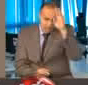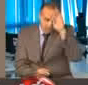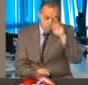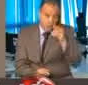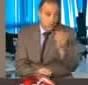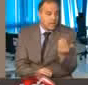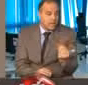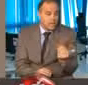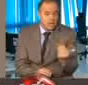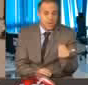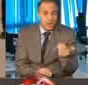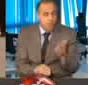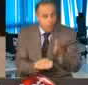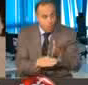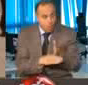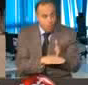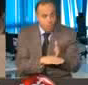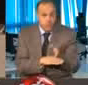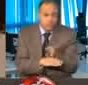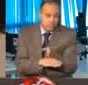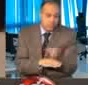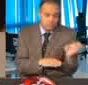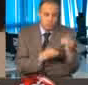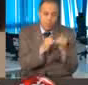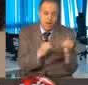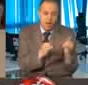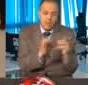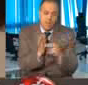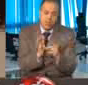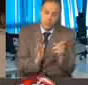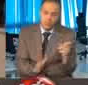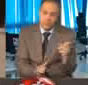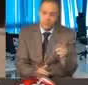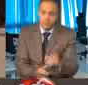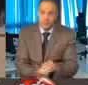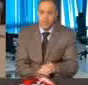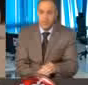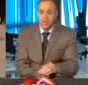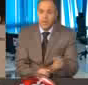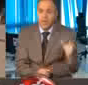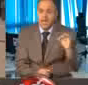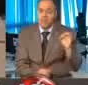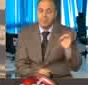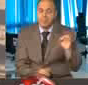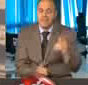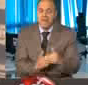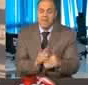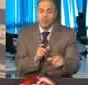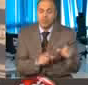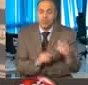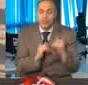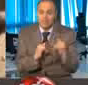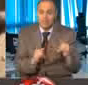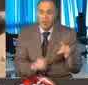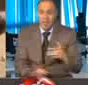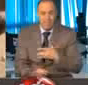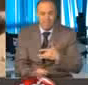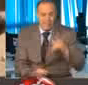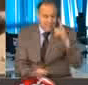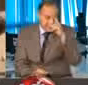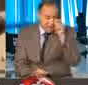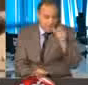آخر لعبور الحدود باتجاه هذا المخيم الذي يستضيف ما يصل إلى 50,000 شخص. ظروف إنسانية